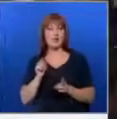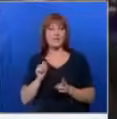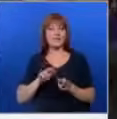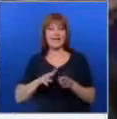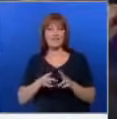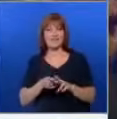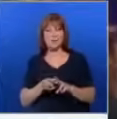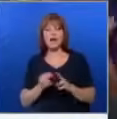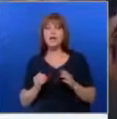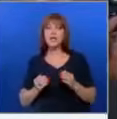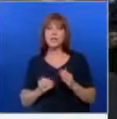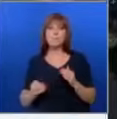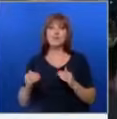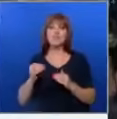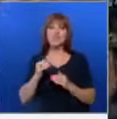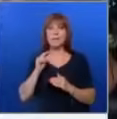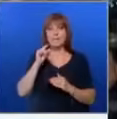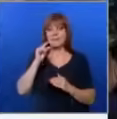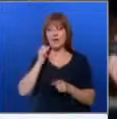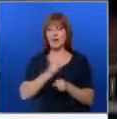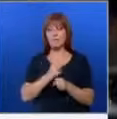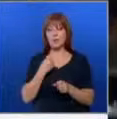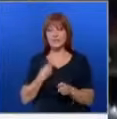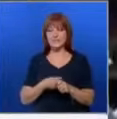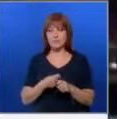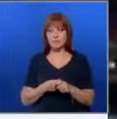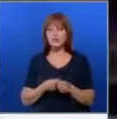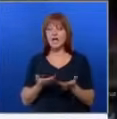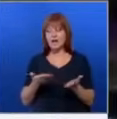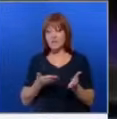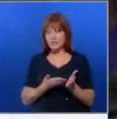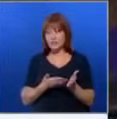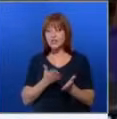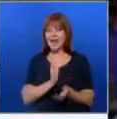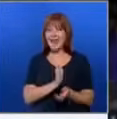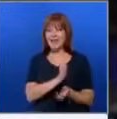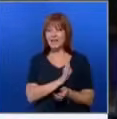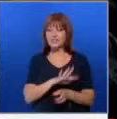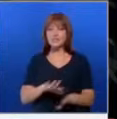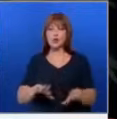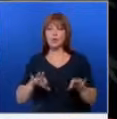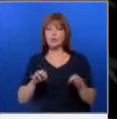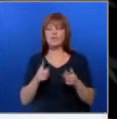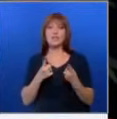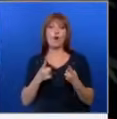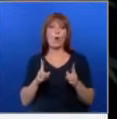на минималната работна заплата. Въпреки че нямат абсолютно мнозинство, левите заявиха, че са готови да управляват.